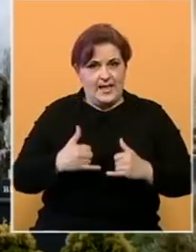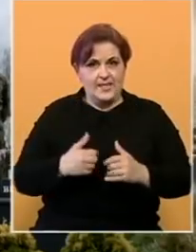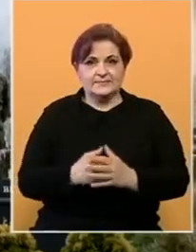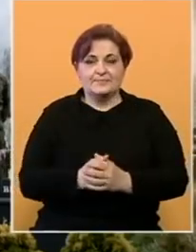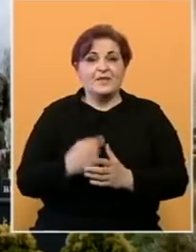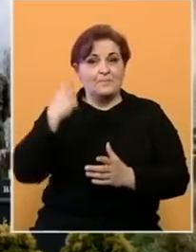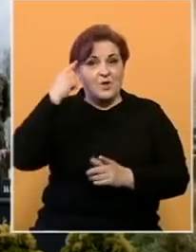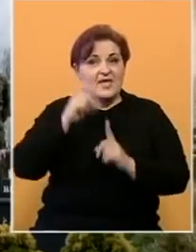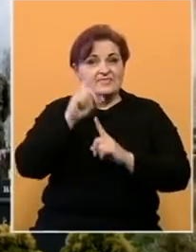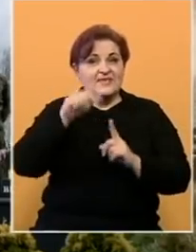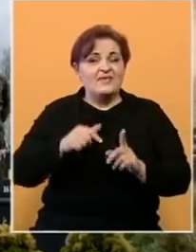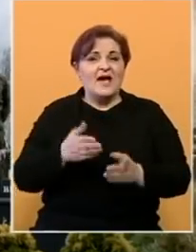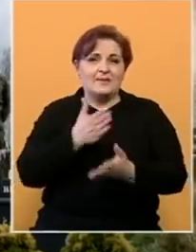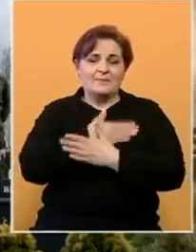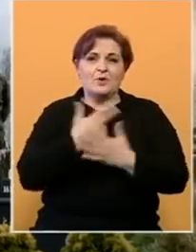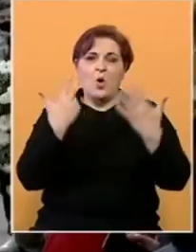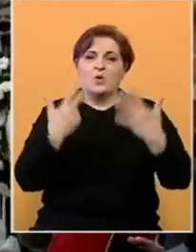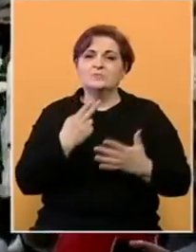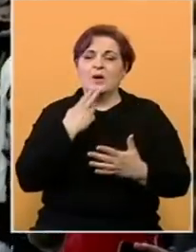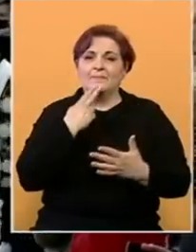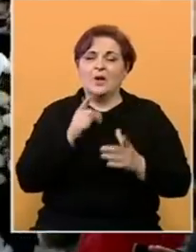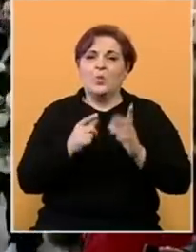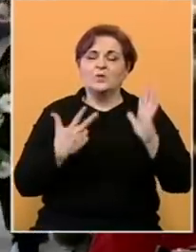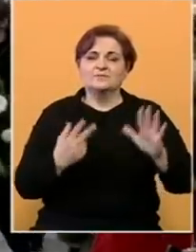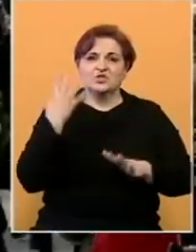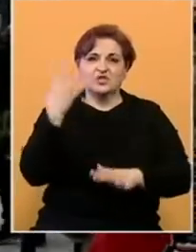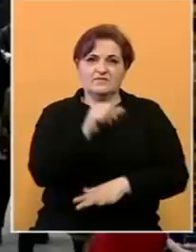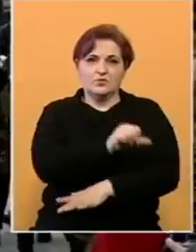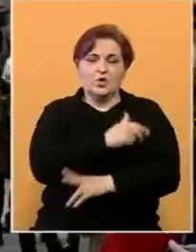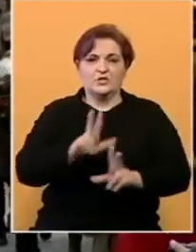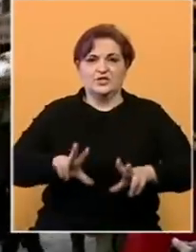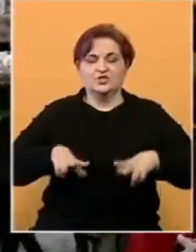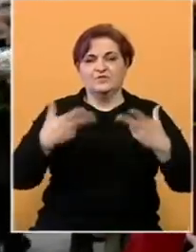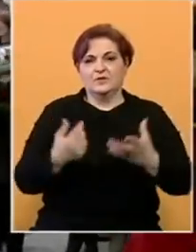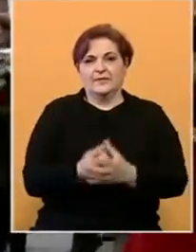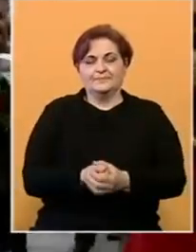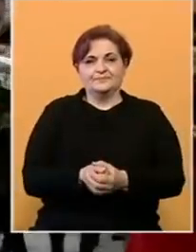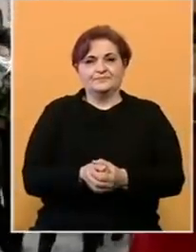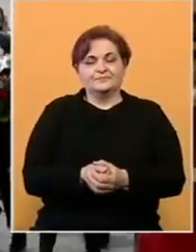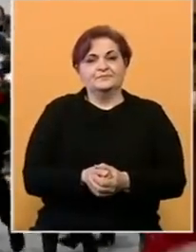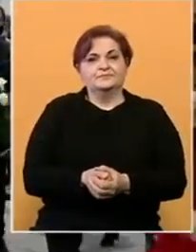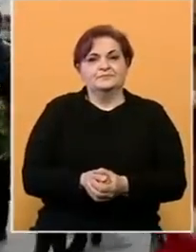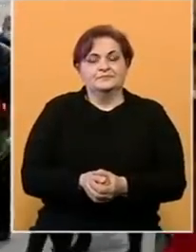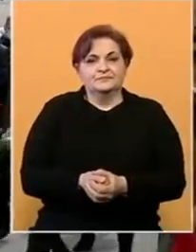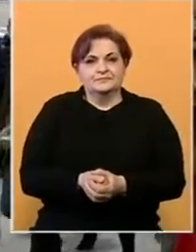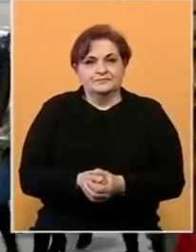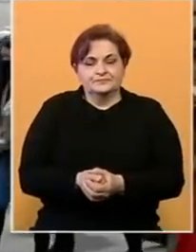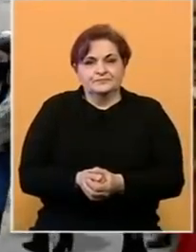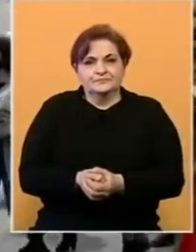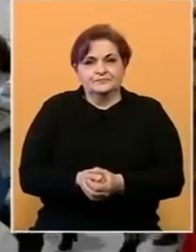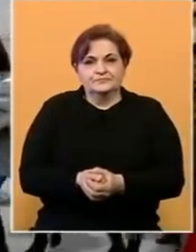žalosti. Podsjećamo, Divjak je preminuo 8. aprila u 84. godini života.